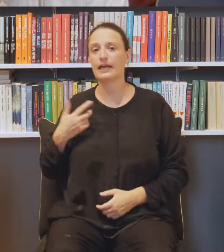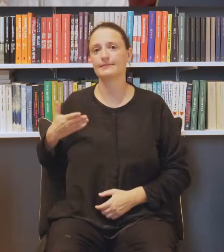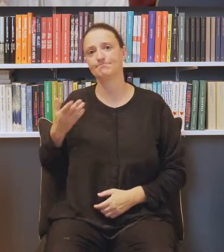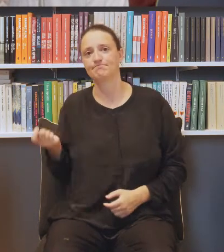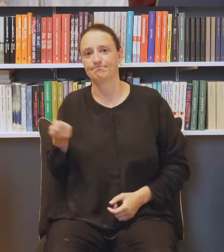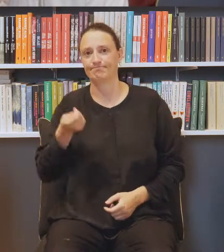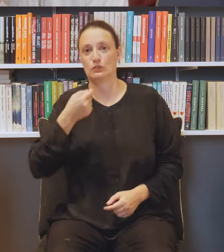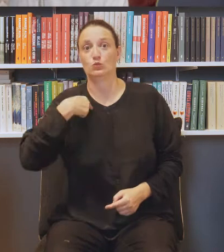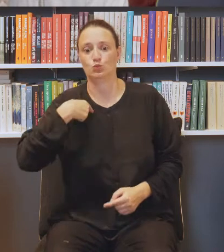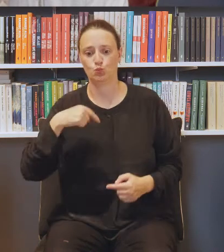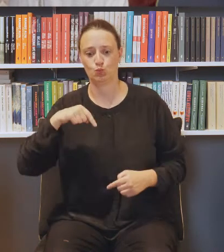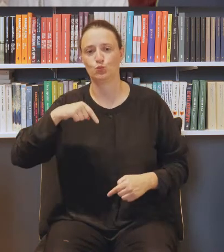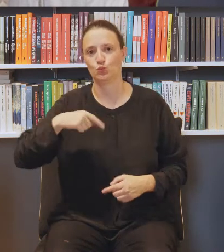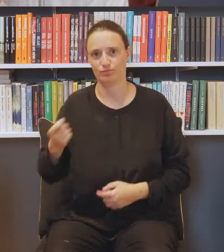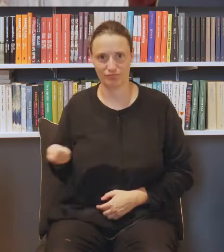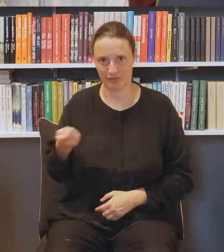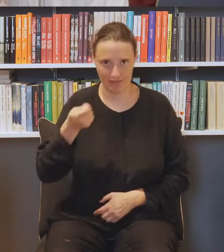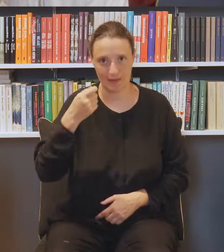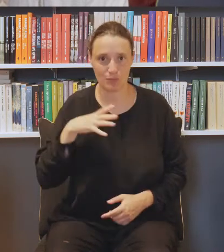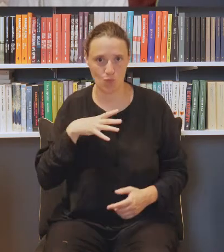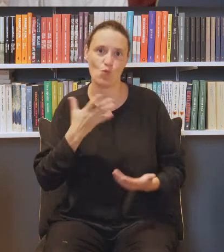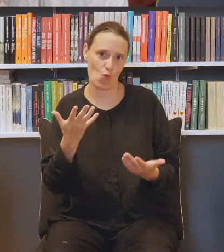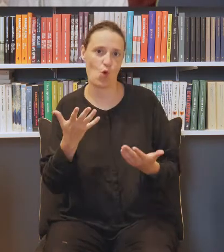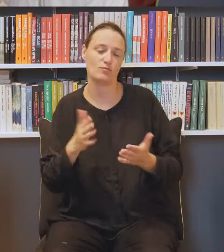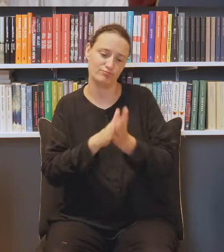no właśnie, i czytam różne rzeczy.